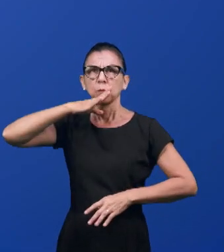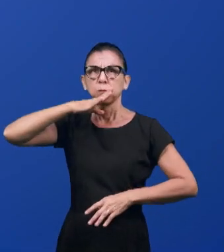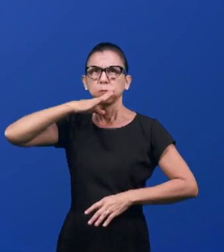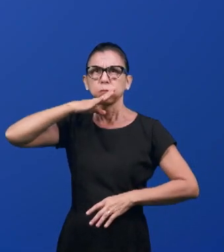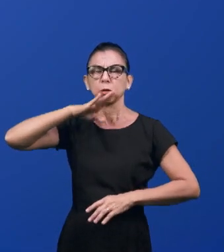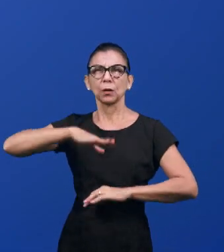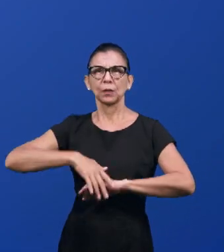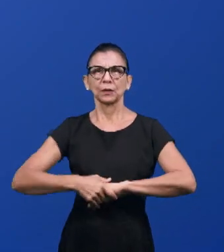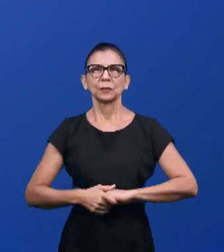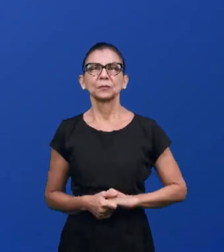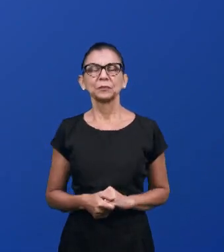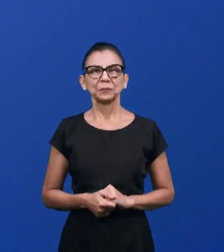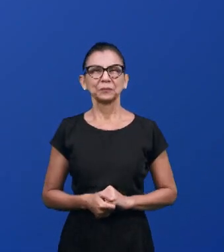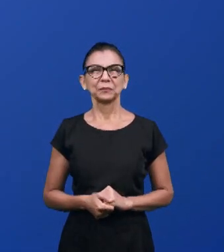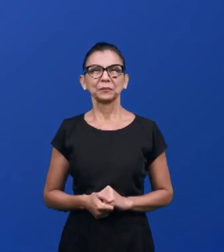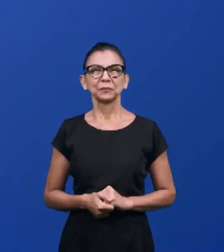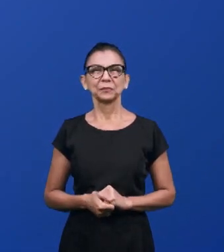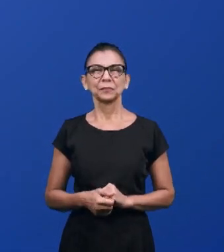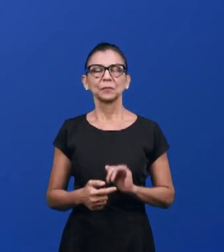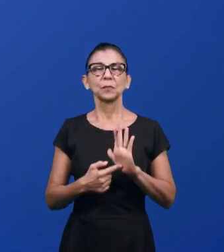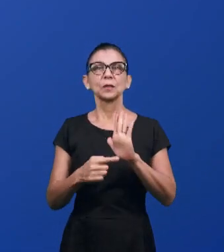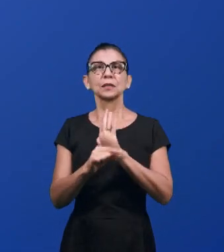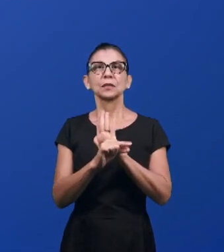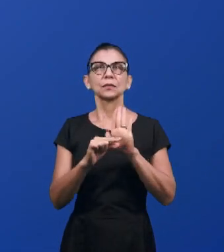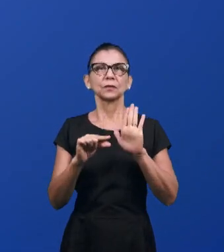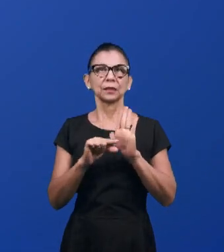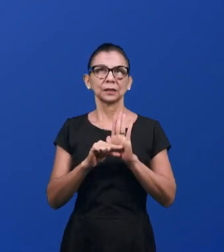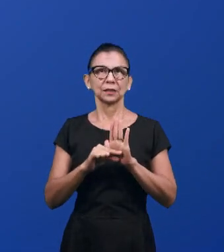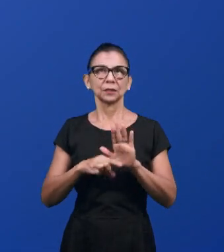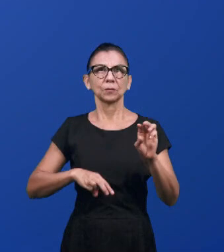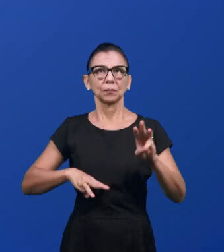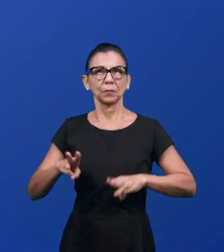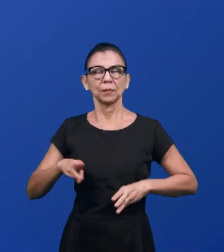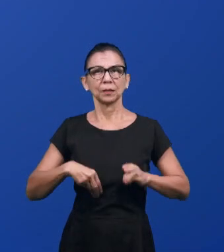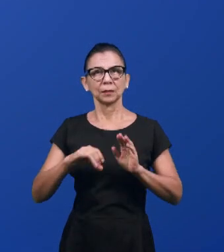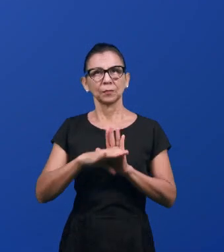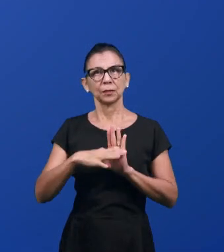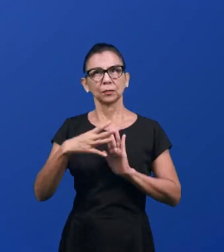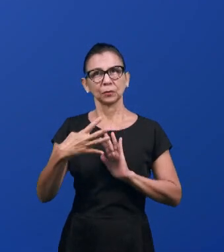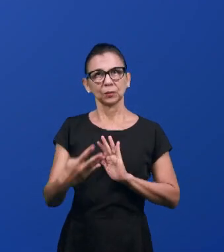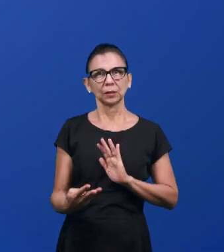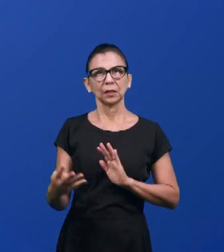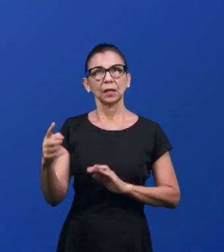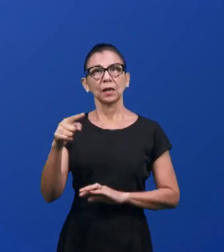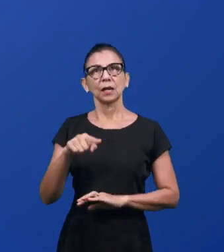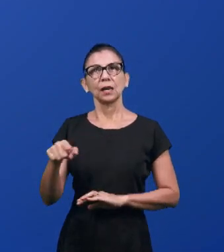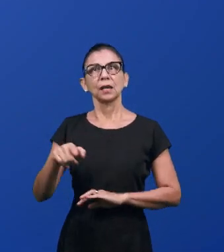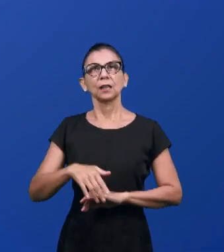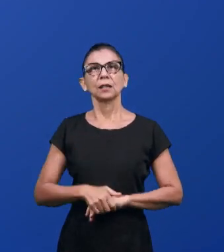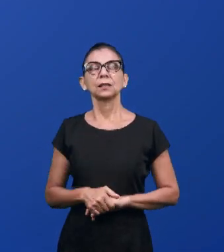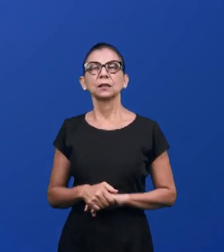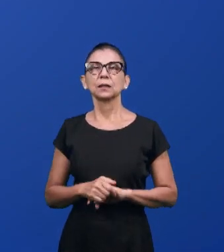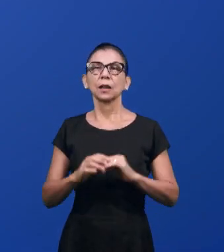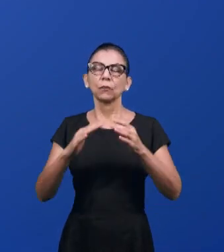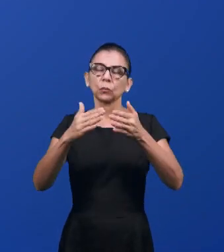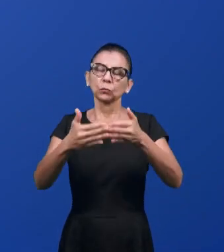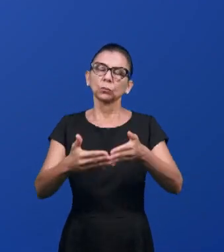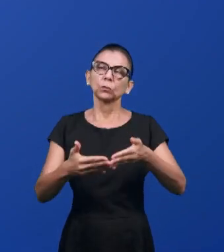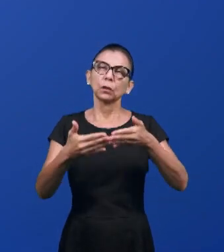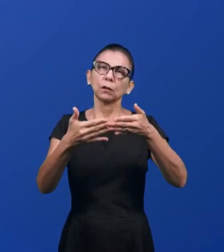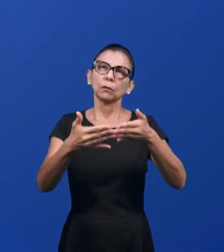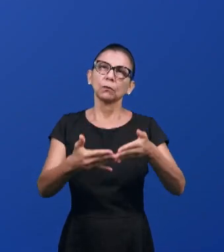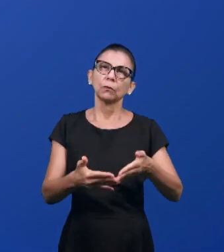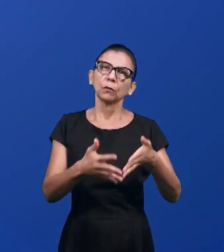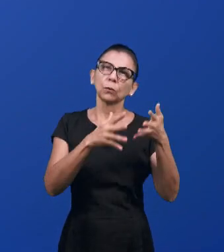pour les disciples? En Marc 4, 38, il était dans le bateau, il dormait sur